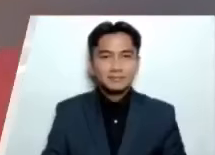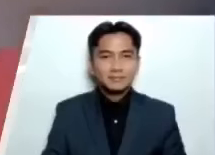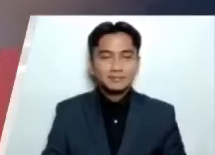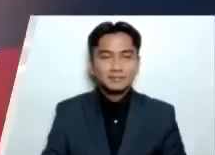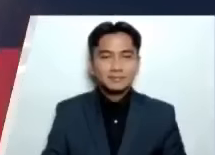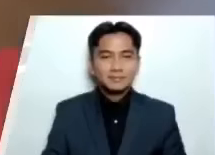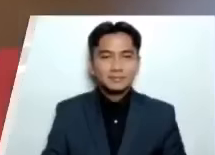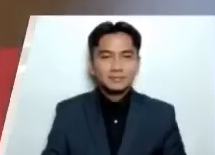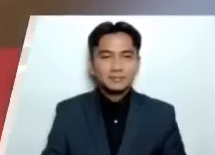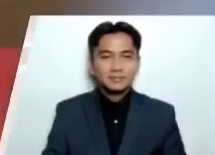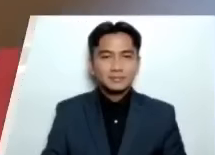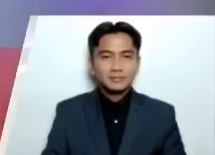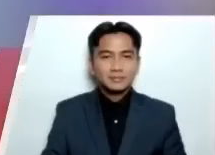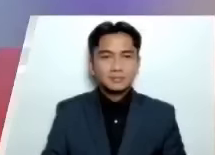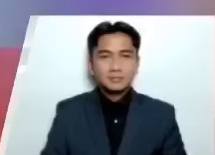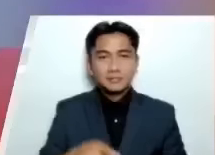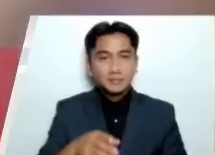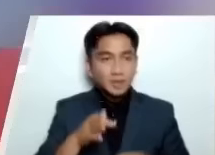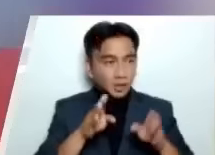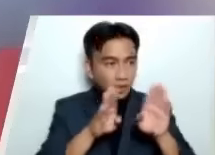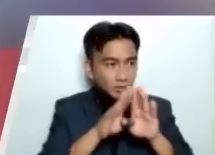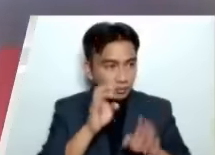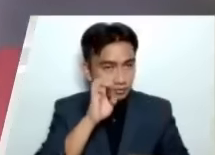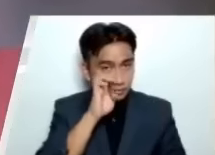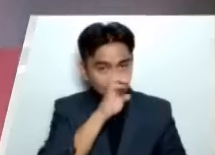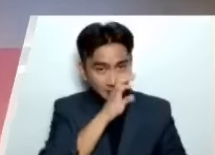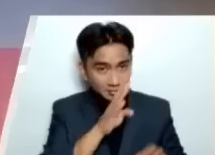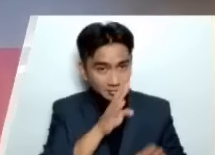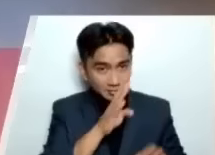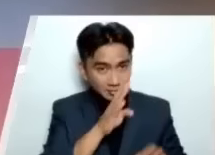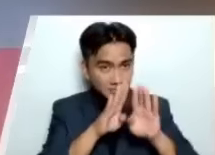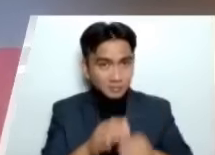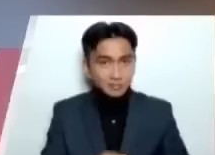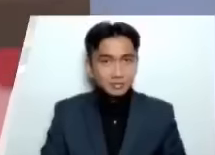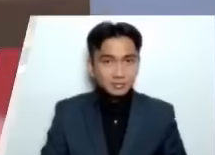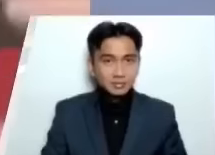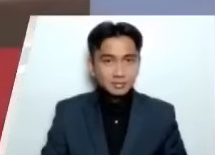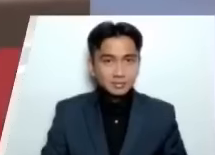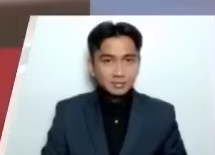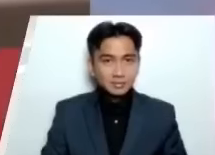Close your eyes. That is from her.